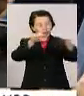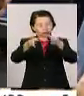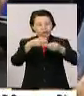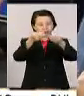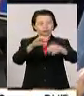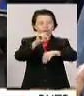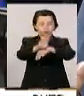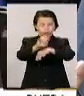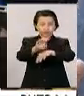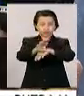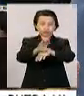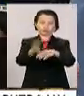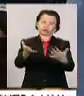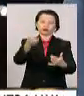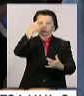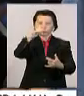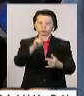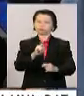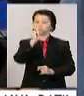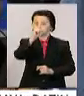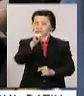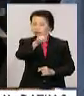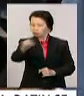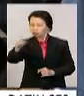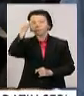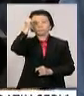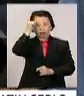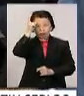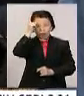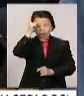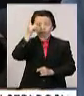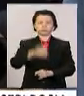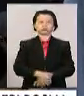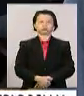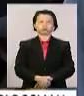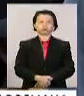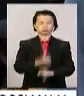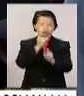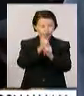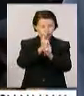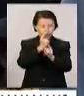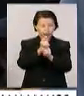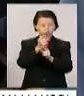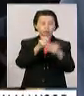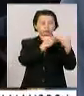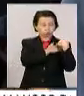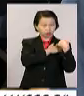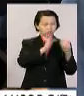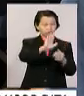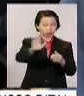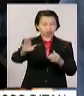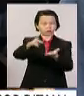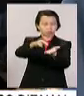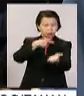nasihat, ya, untuk memastikan mereka faham benar-benar tanggungjawab mereka.